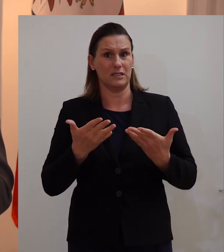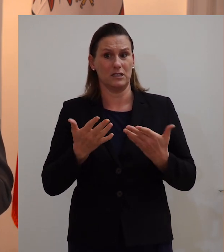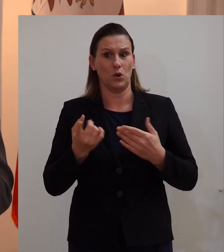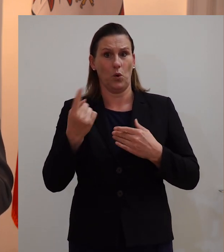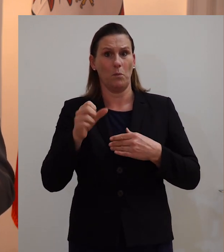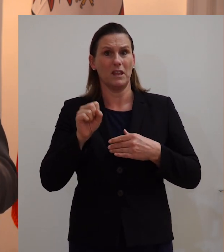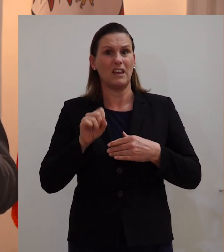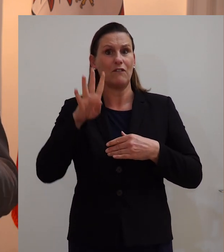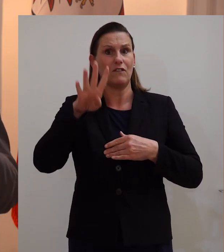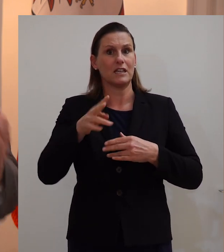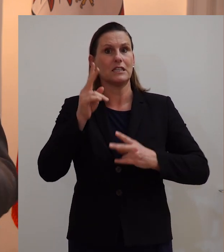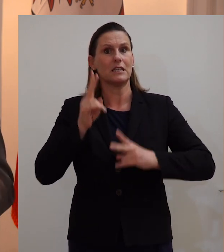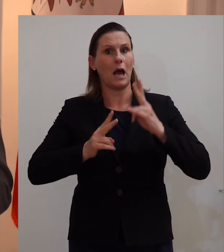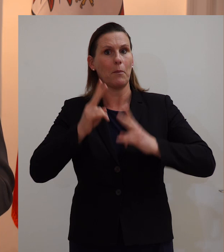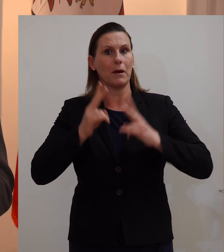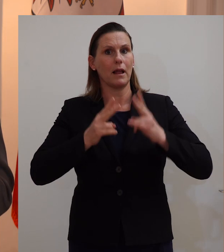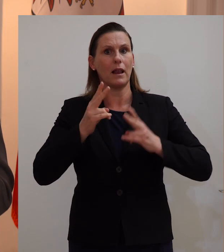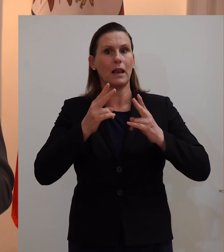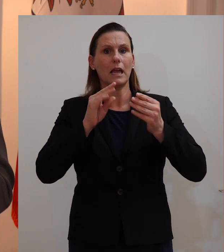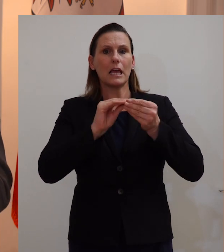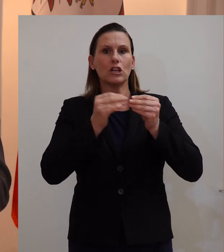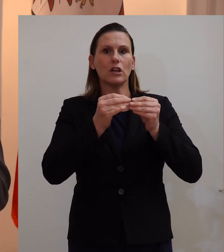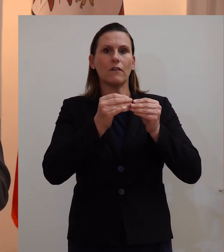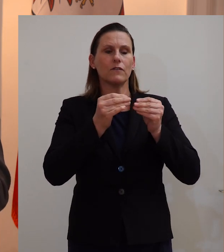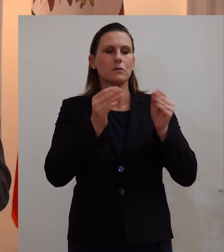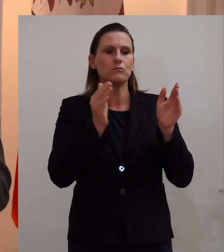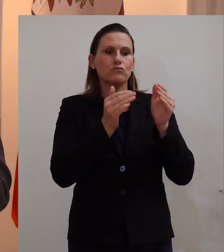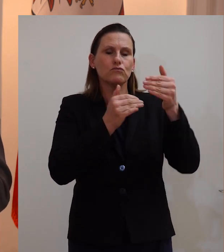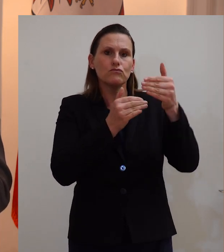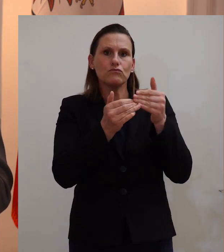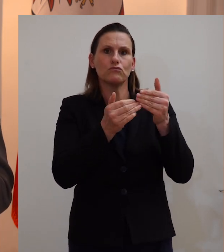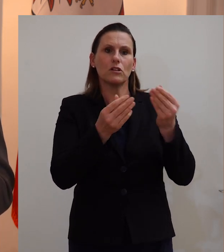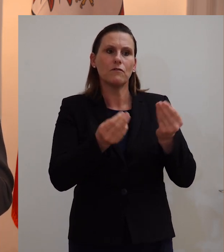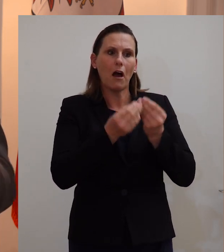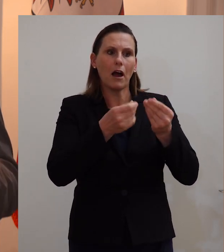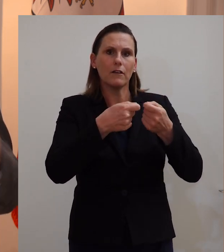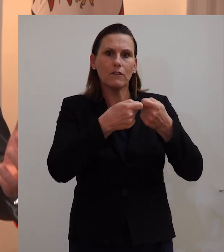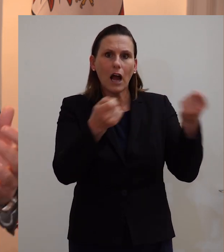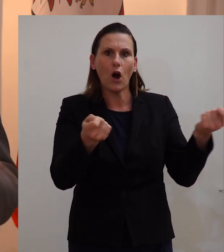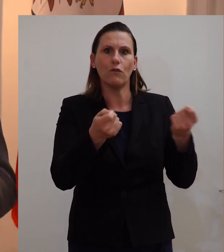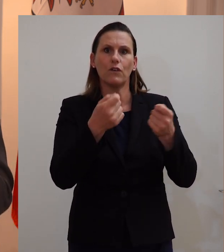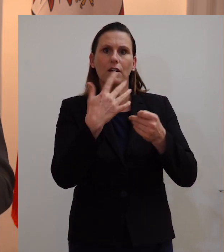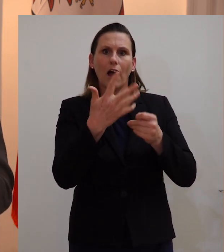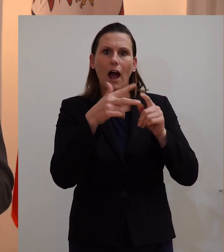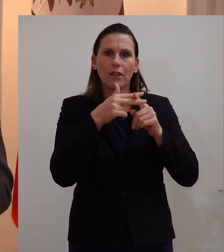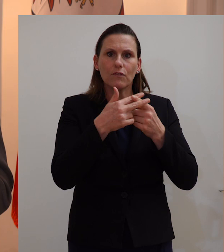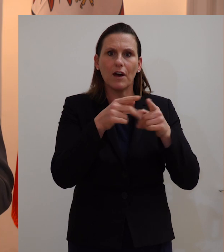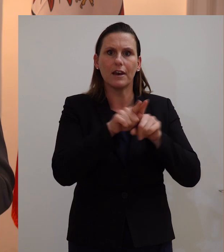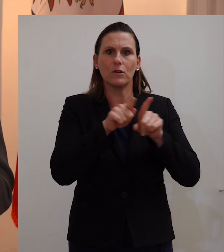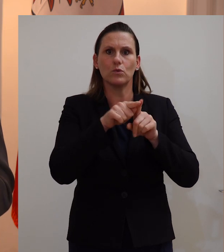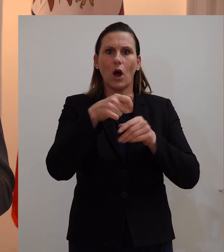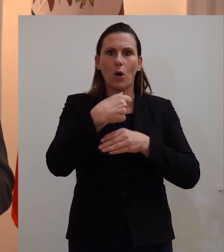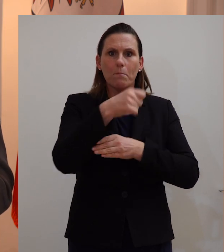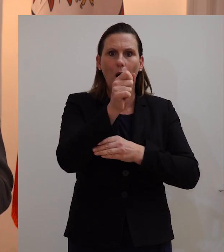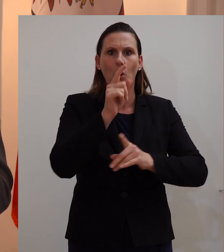14. April kleine Geschäftslokale für den Verkauf von Waren, Handwerksbetriebe sowie Bau-